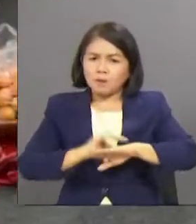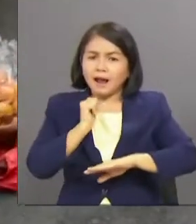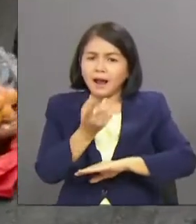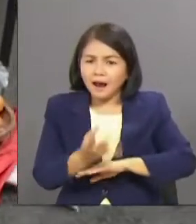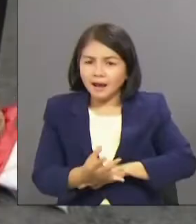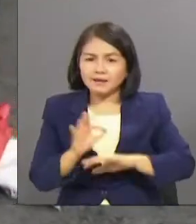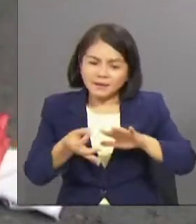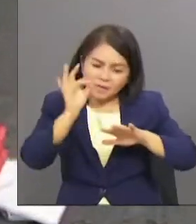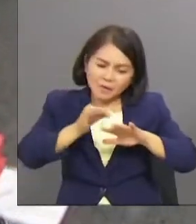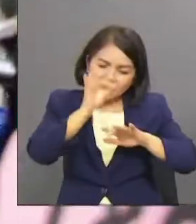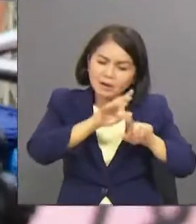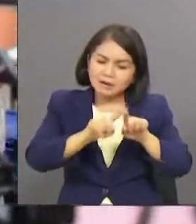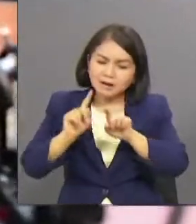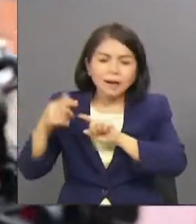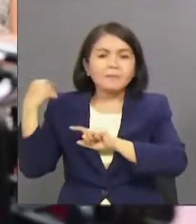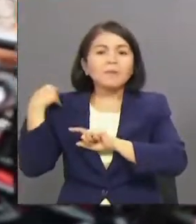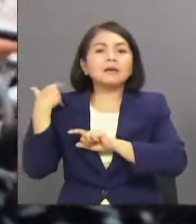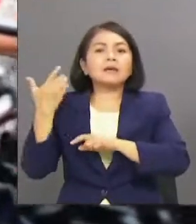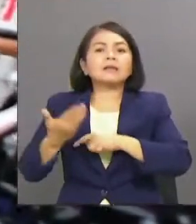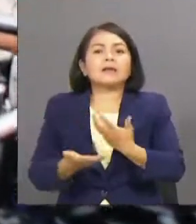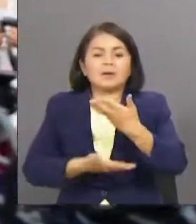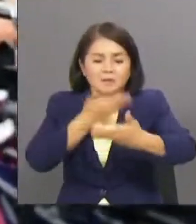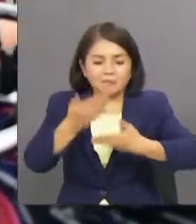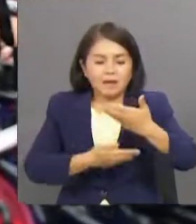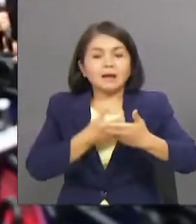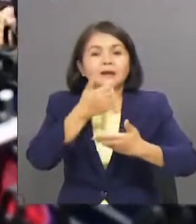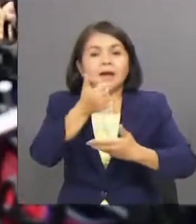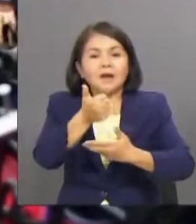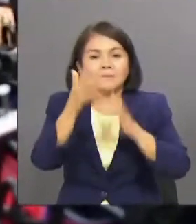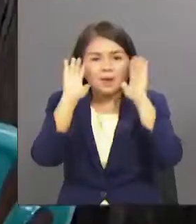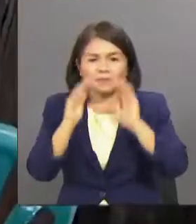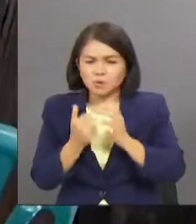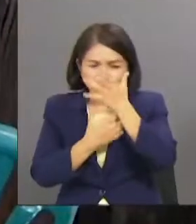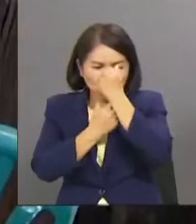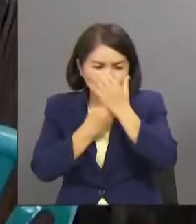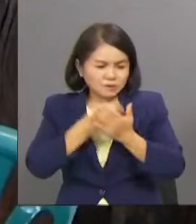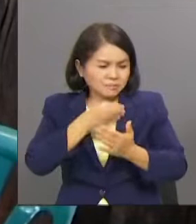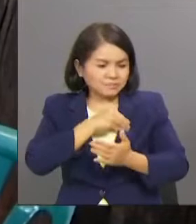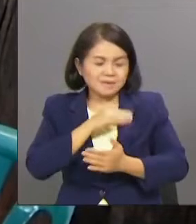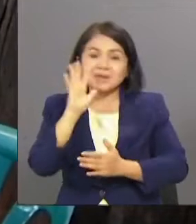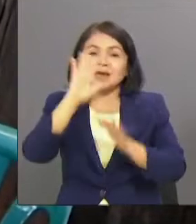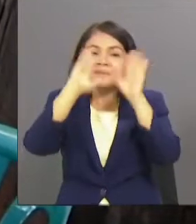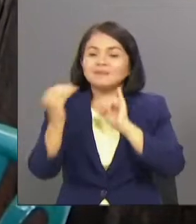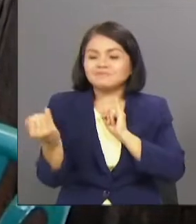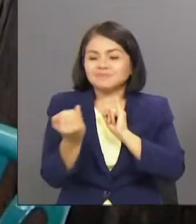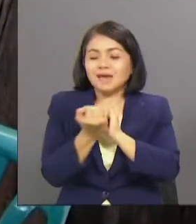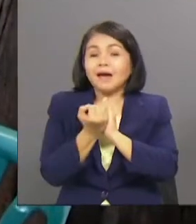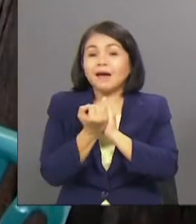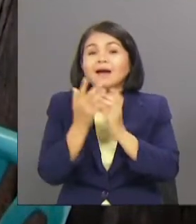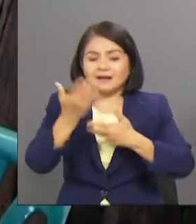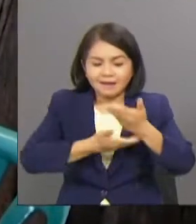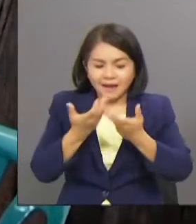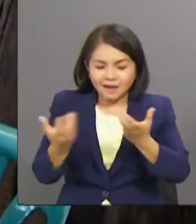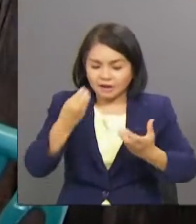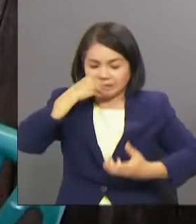งต่างๆที่เป็นประโยชน์เราก็จะออกมาแบ่งปันตรงนี้จะไม่มองกำไรนะคะแต่มองมิตรภาพกับมองสุขภาพมองการเอ